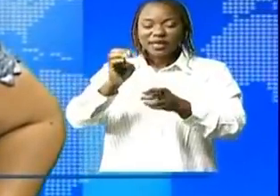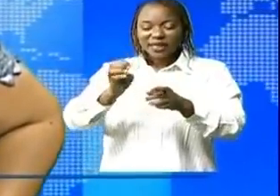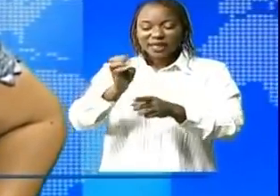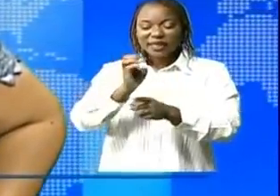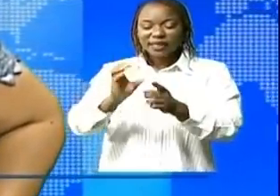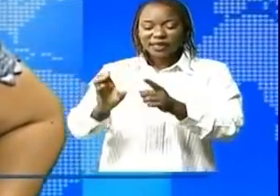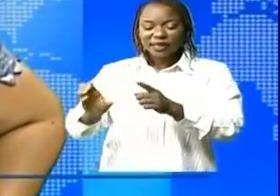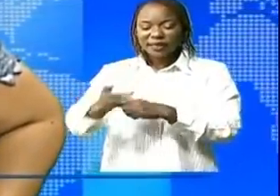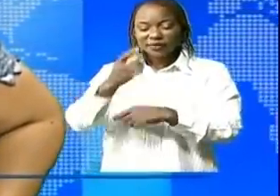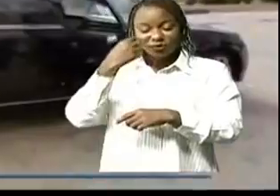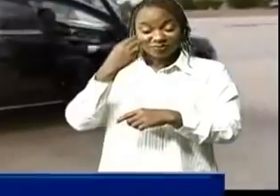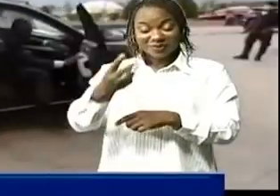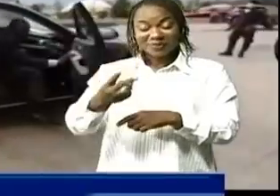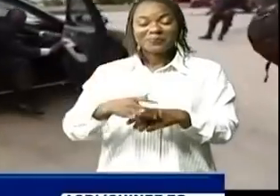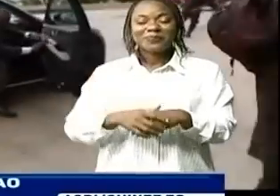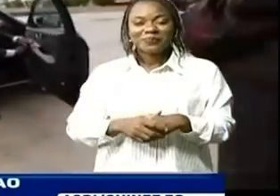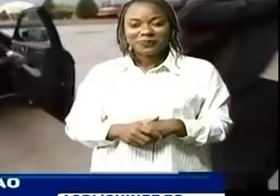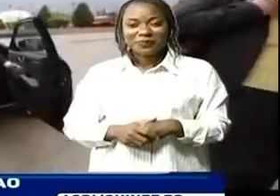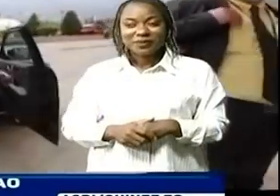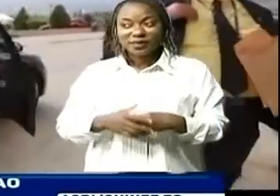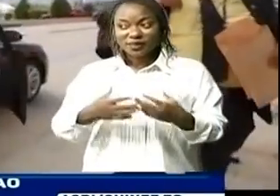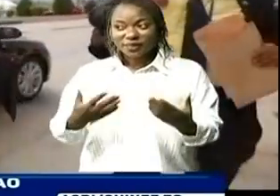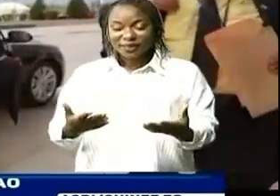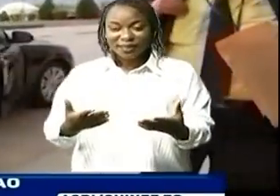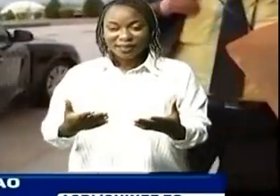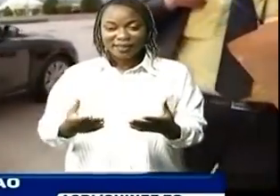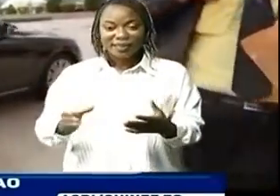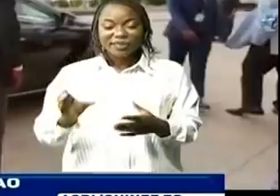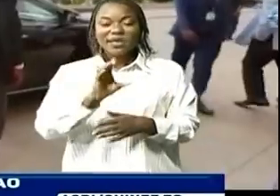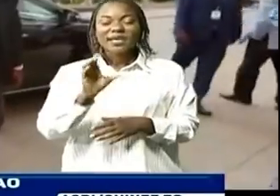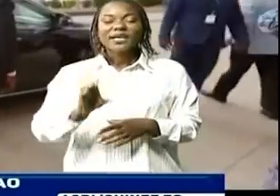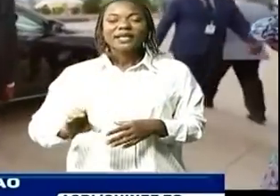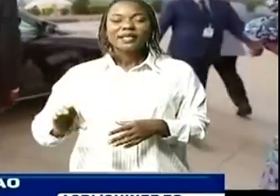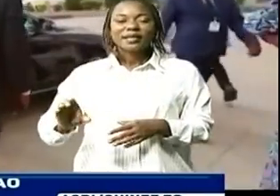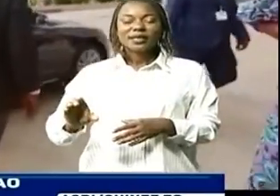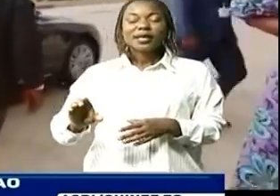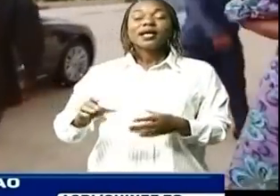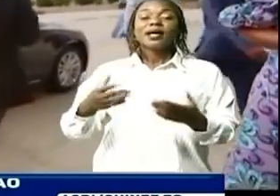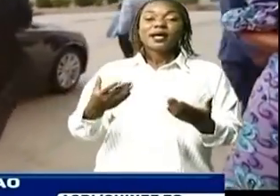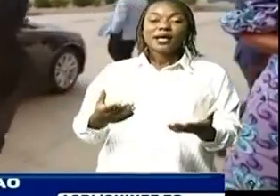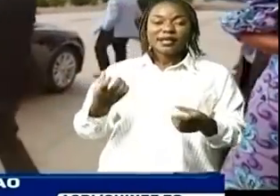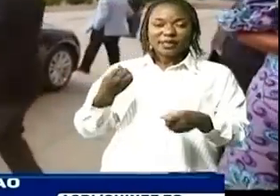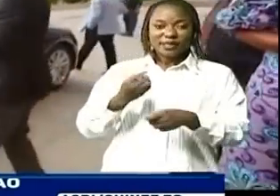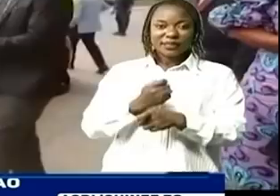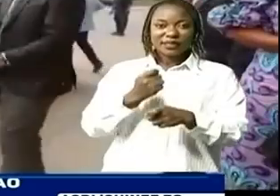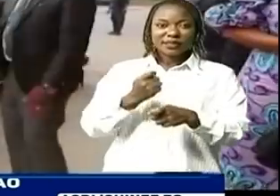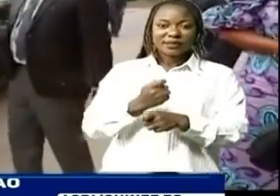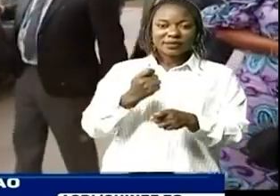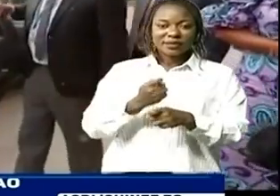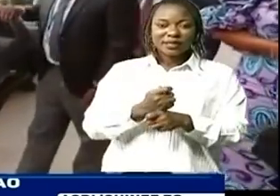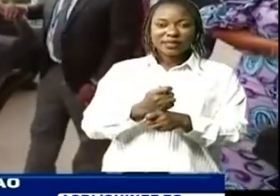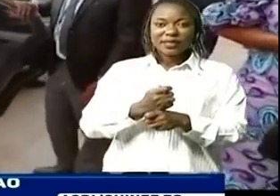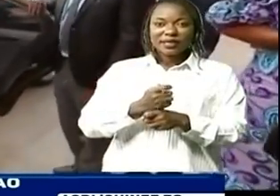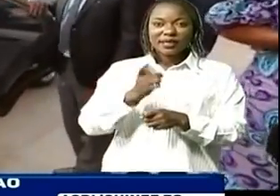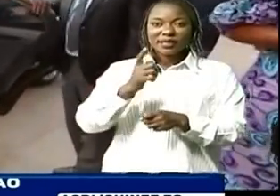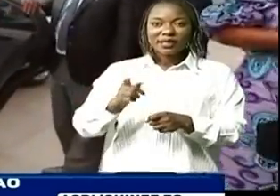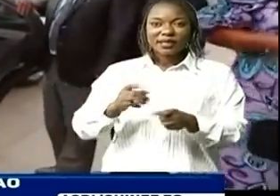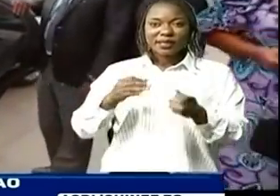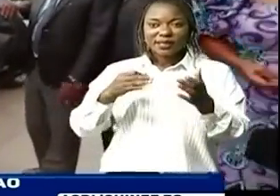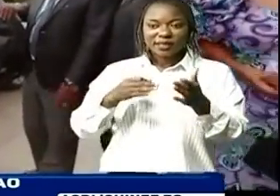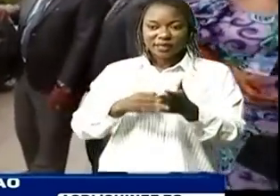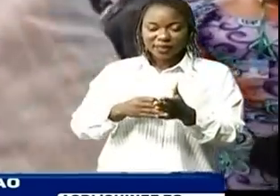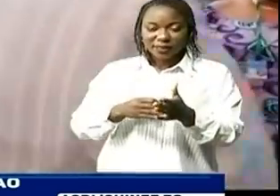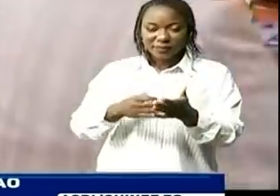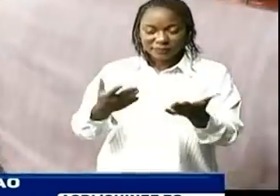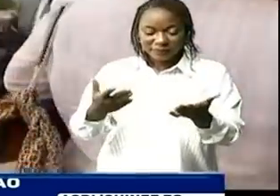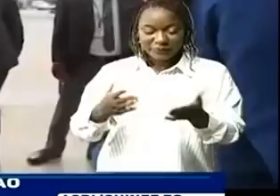Emmanuela Commissaire. Suite à Malabo, capitale de la Guinée équatoriale, des travaux de la 32e conférence régionale de